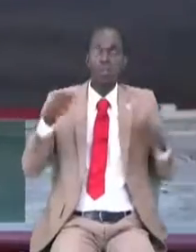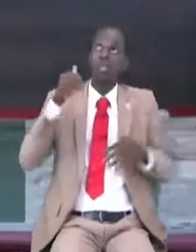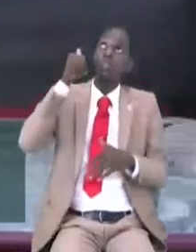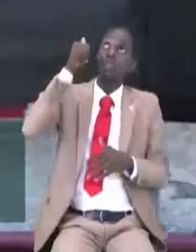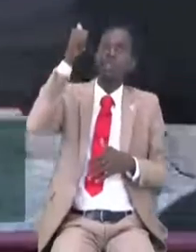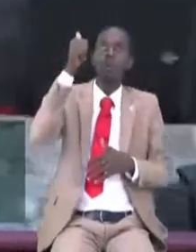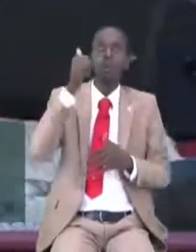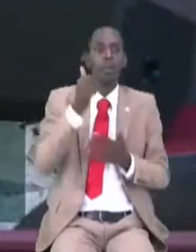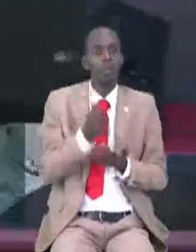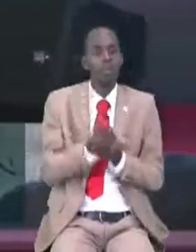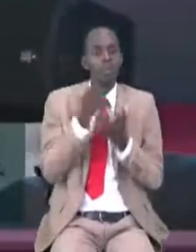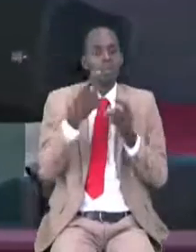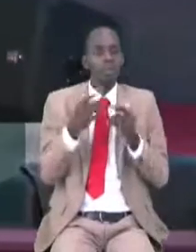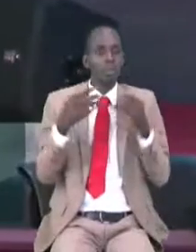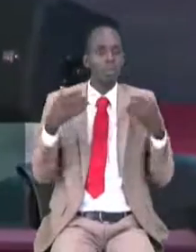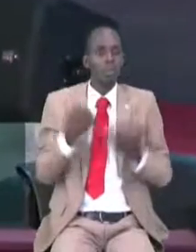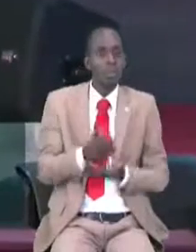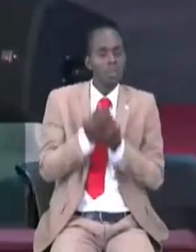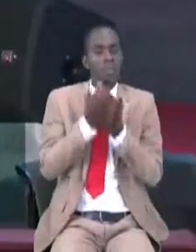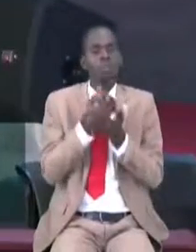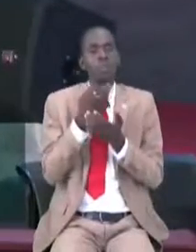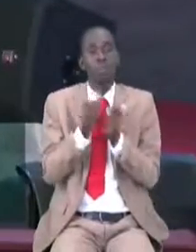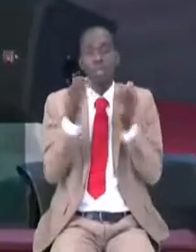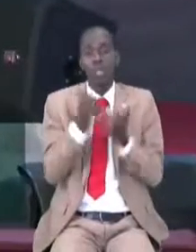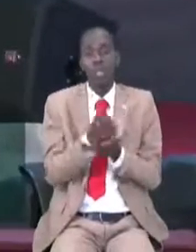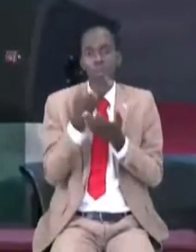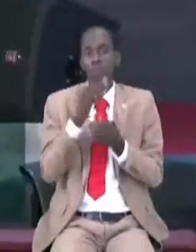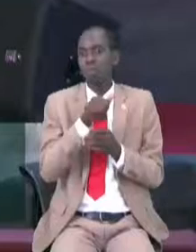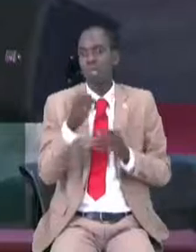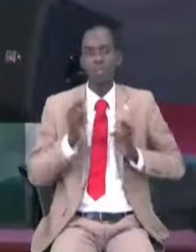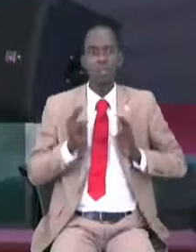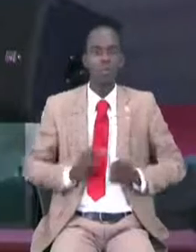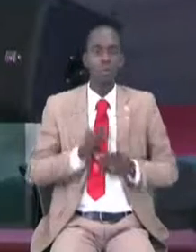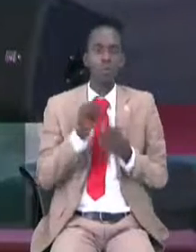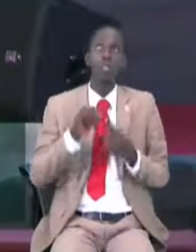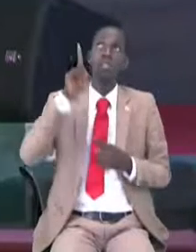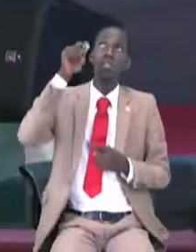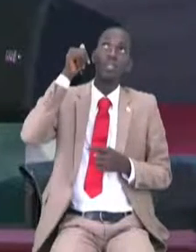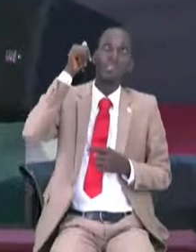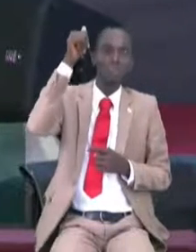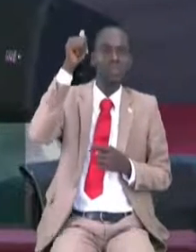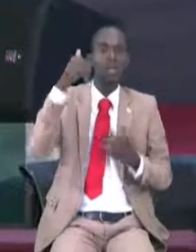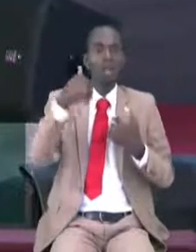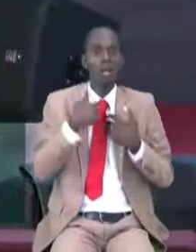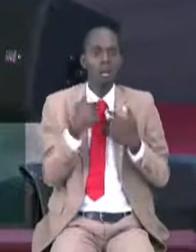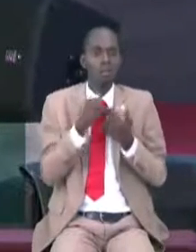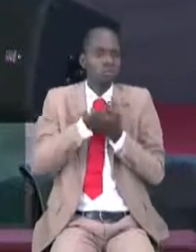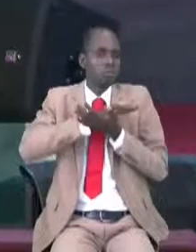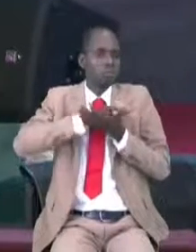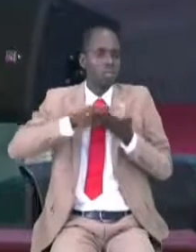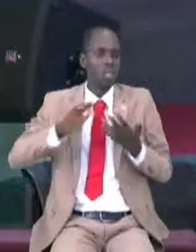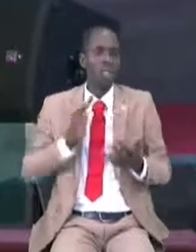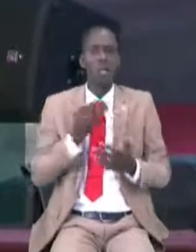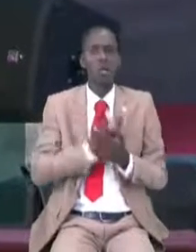a fait la purification des péchés et s'est assis à la droite de la